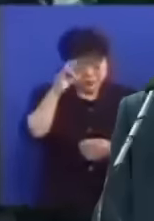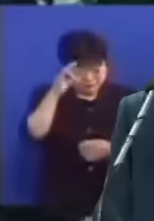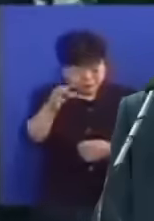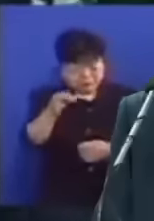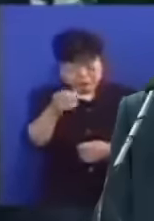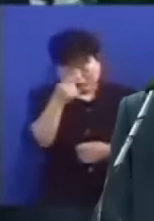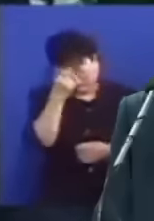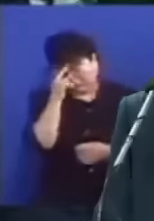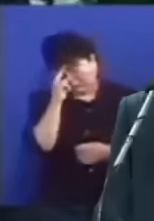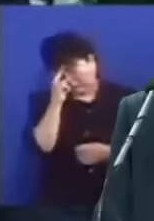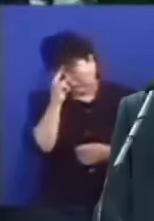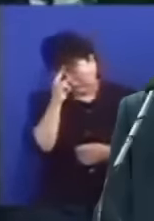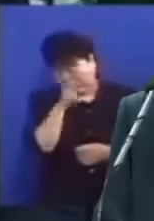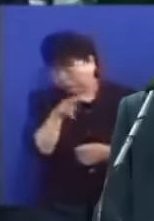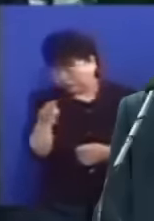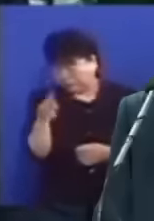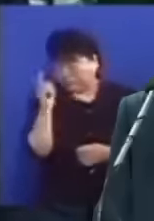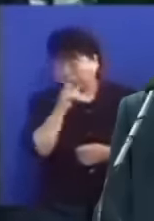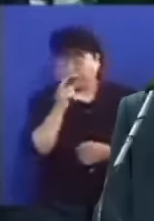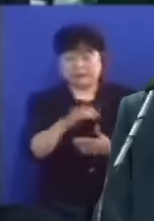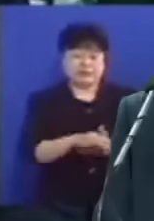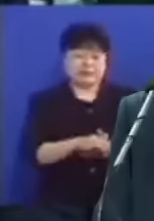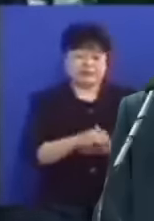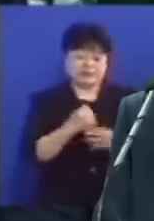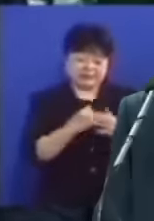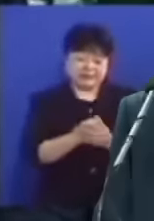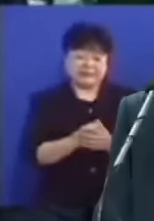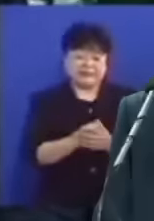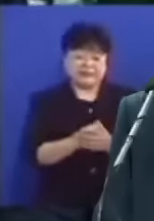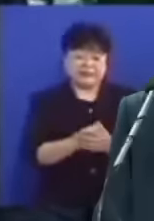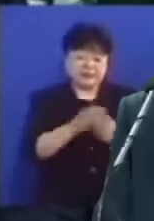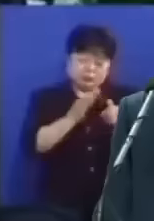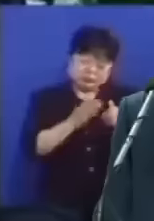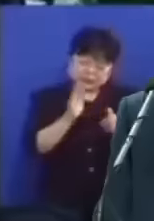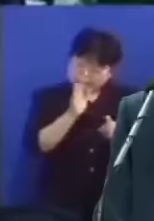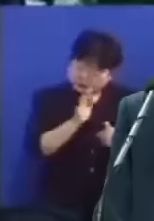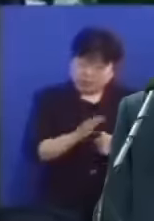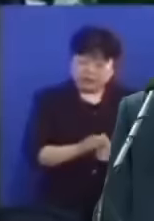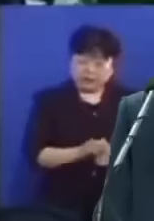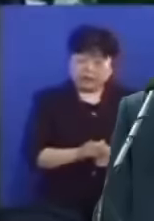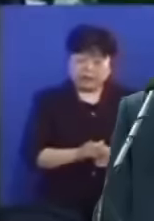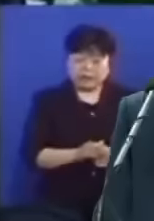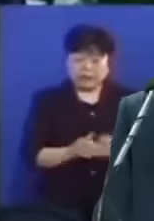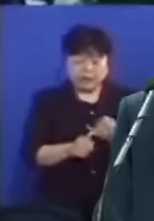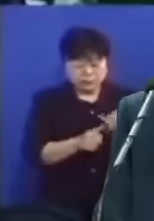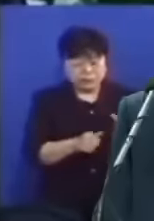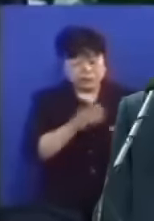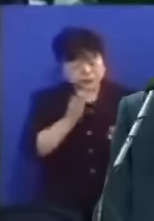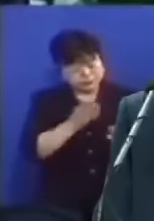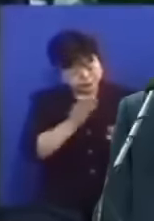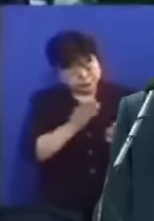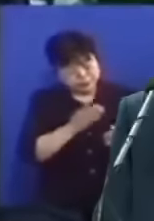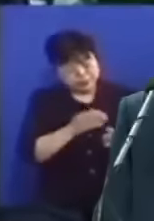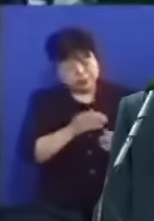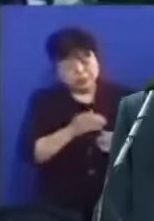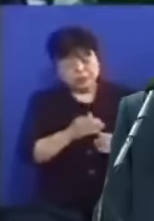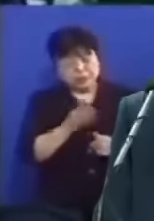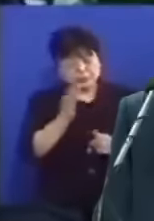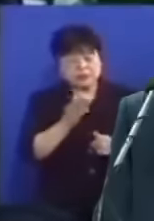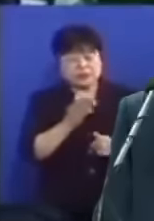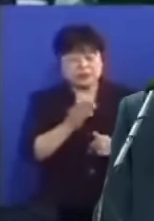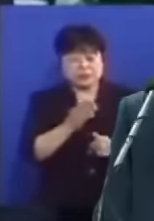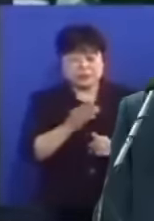찌푸리고 야단입니다. 거의 내가 타일러도 안 되고 협박을 해도 안 되고 도저히 이제 못